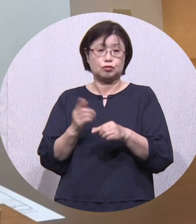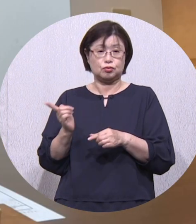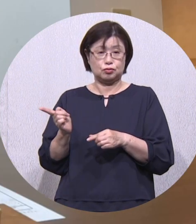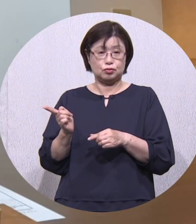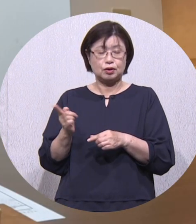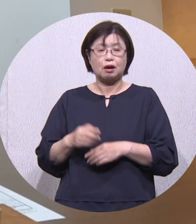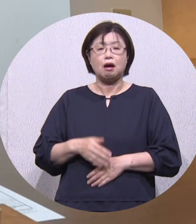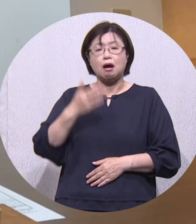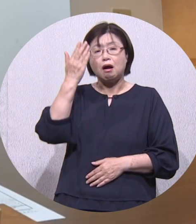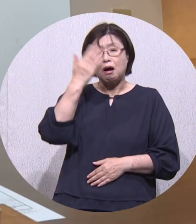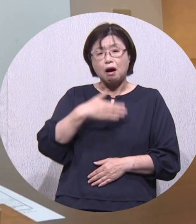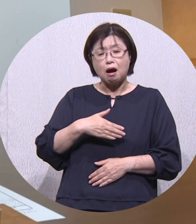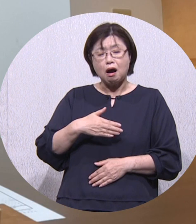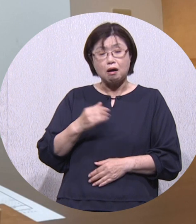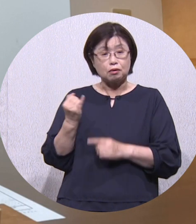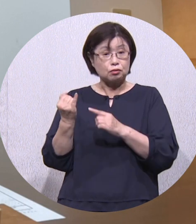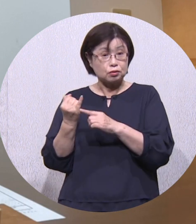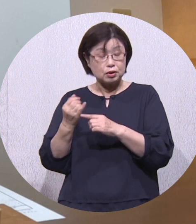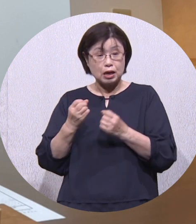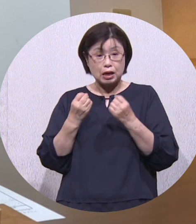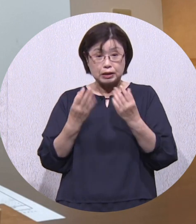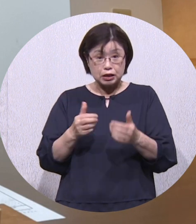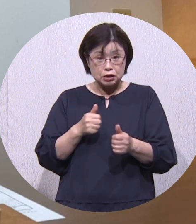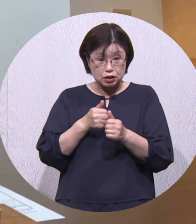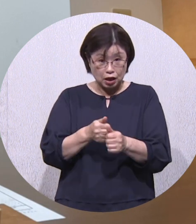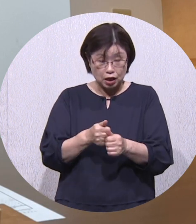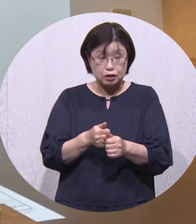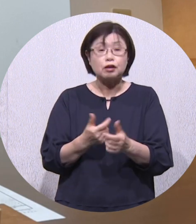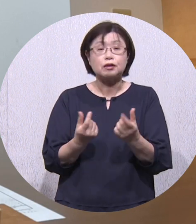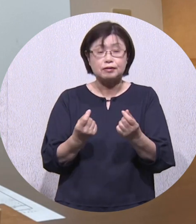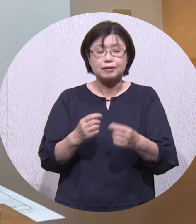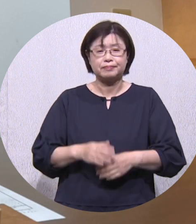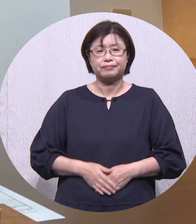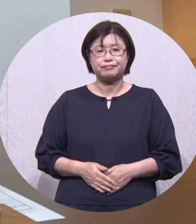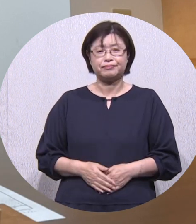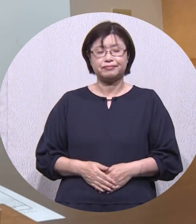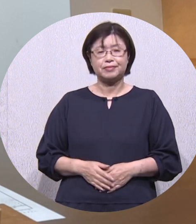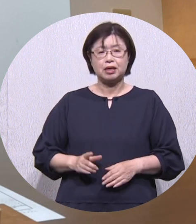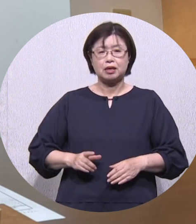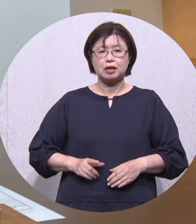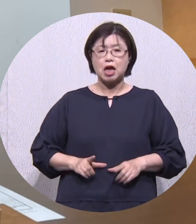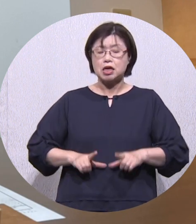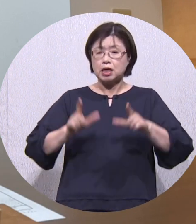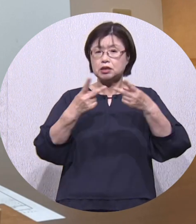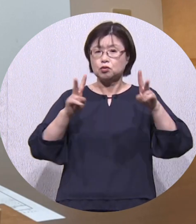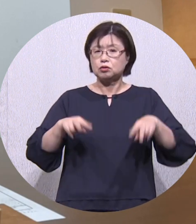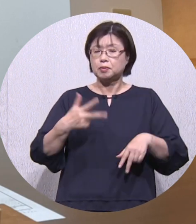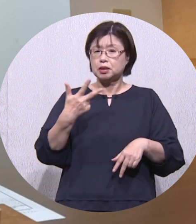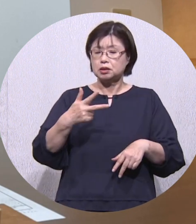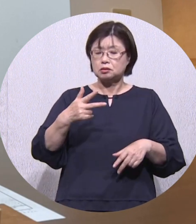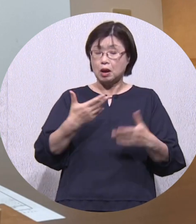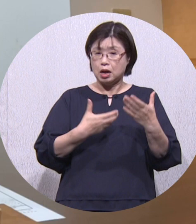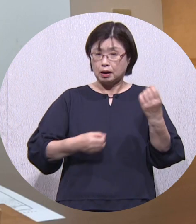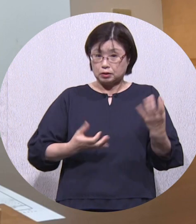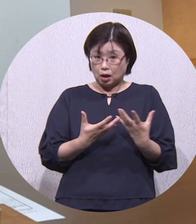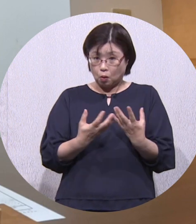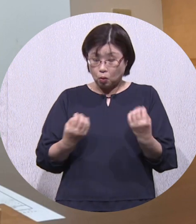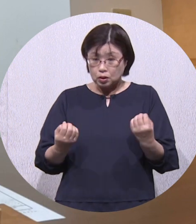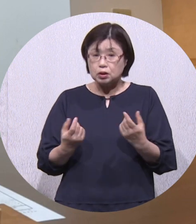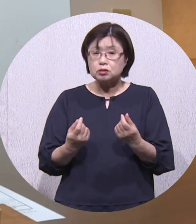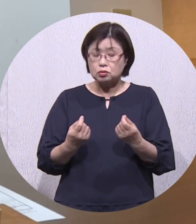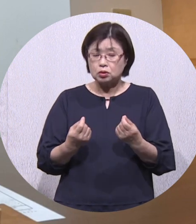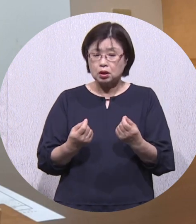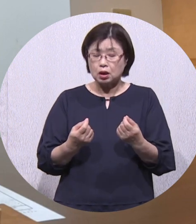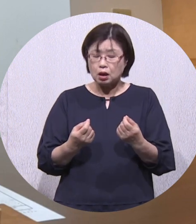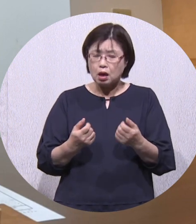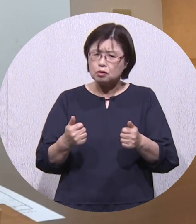ます。 新しいチャレンジをされているんですね。はいはい、そして東広島は学生が多いですが、学生の方からは